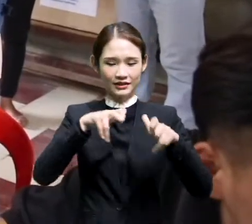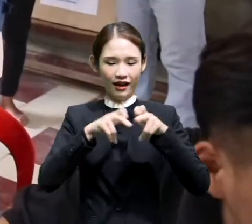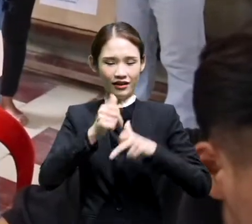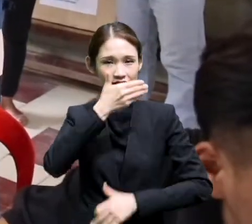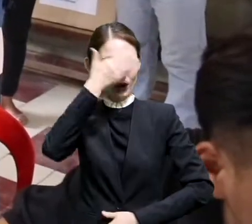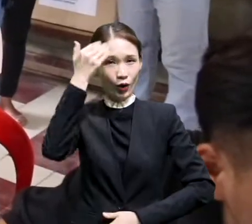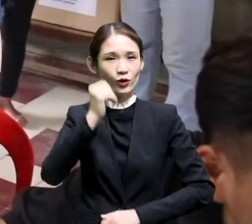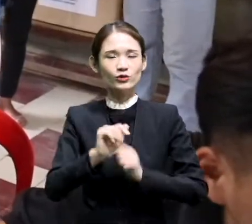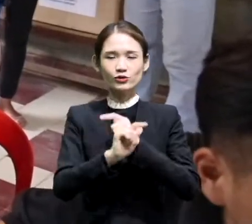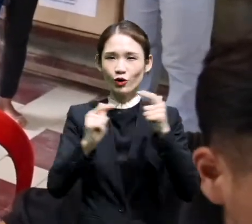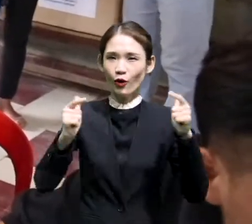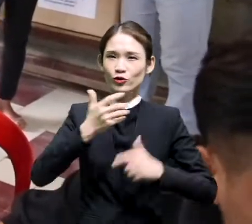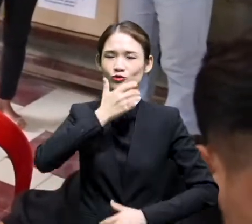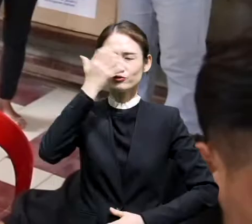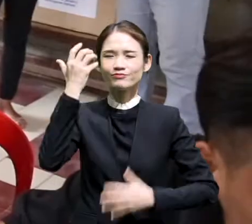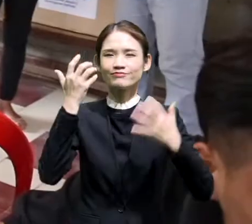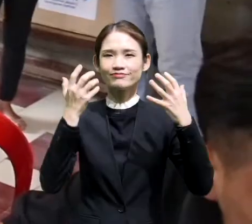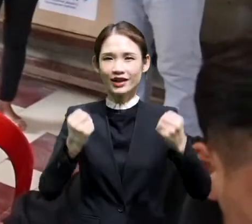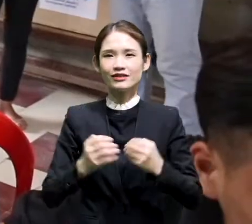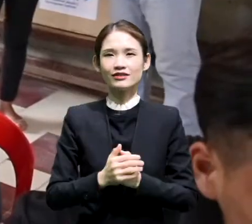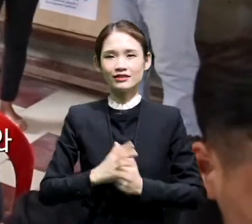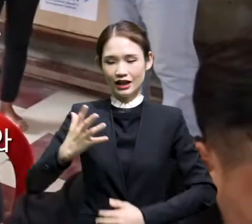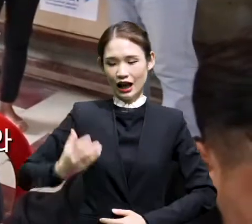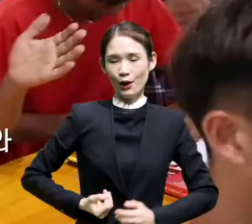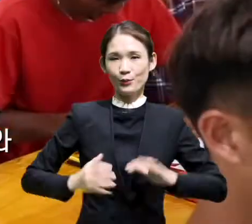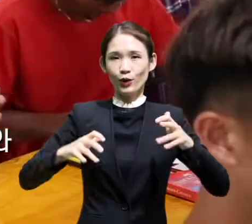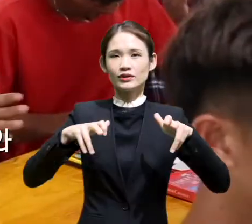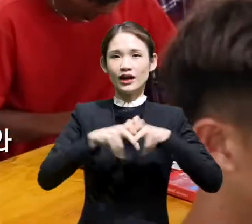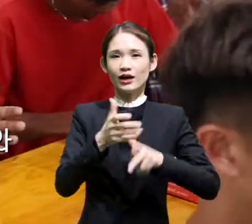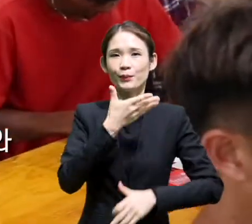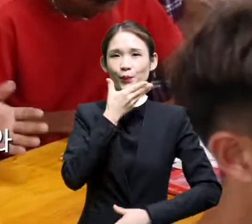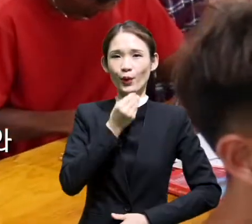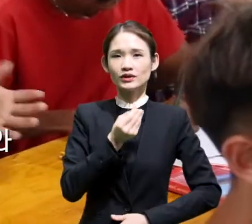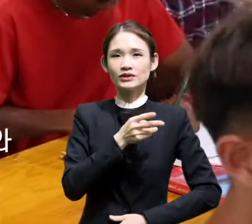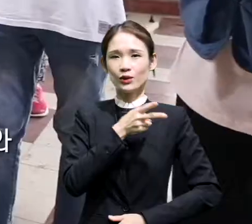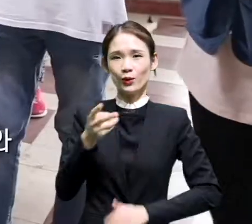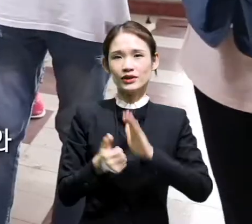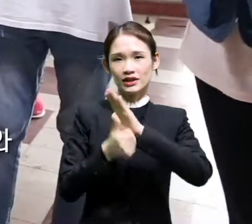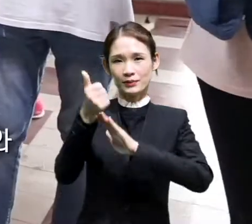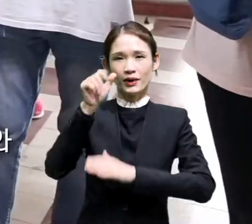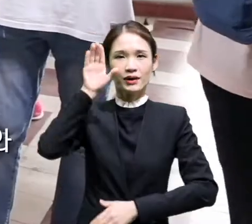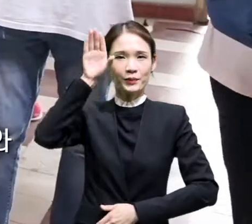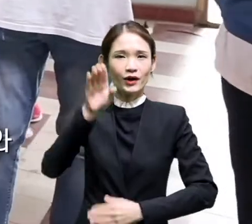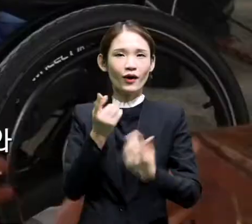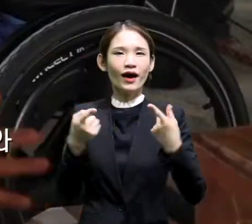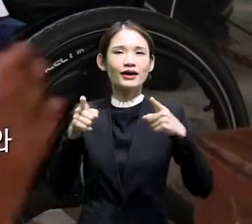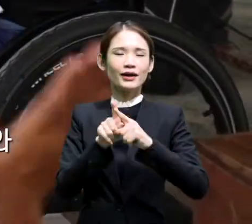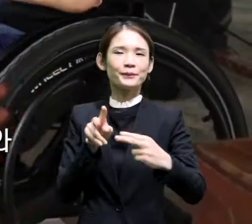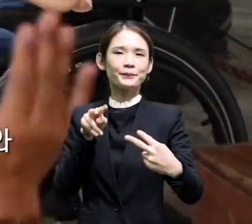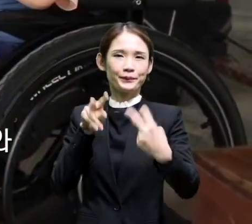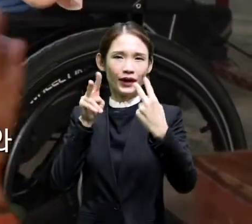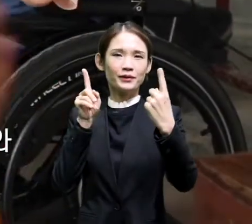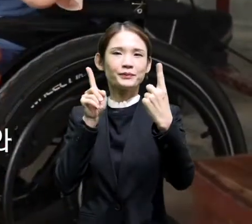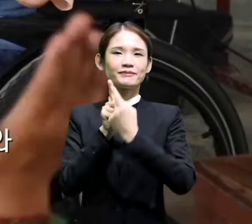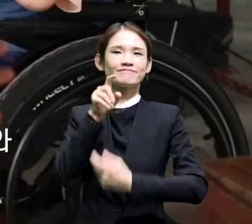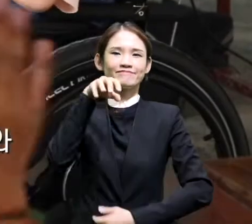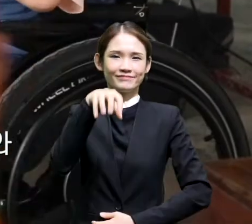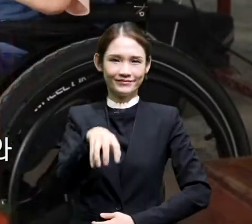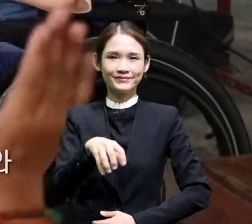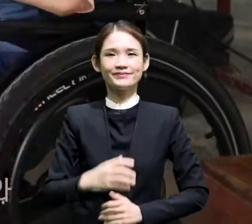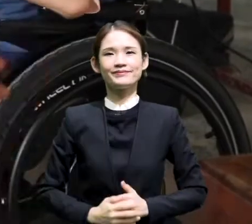이곳 장애 청년들의 꿈은 다양했습니다. 캄보디아 장애인 복지가 희망이란 이름의 미래와 마주한